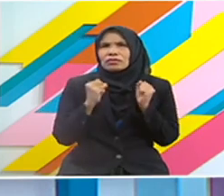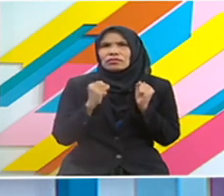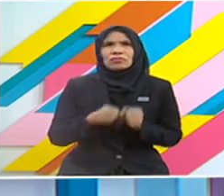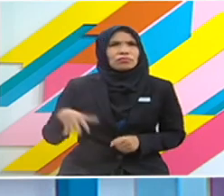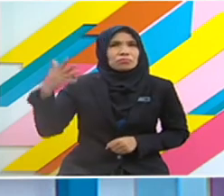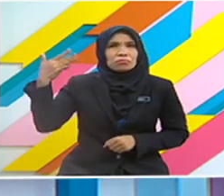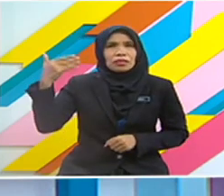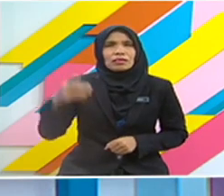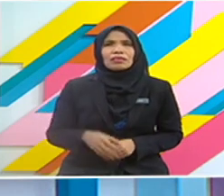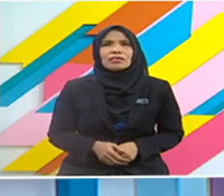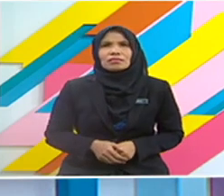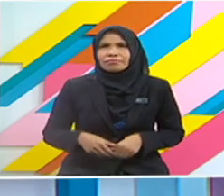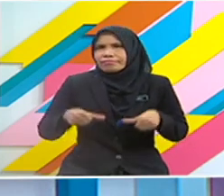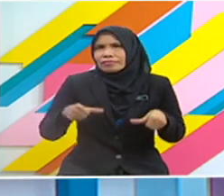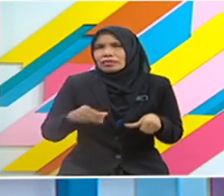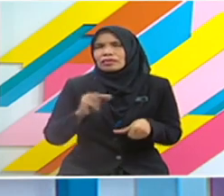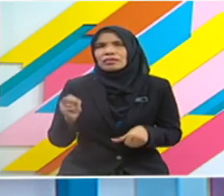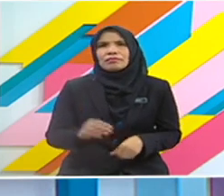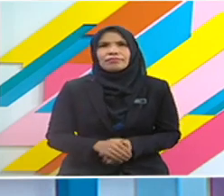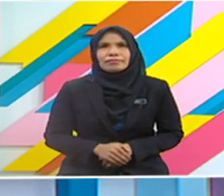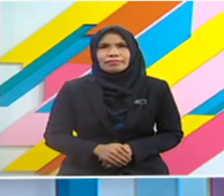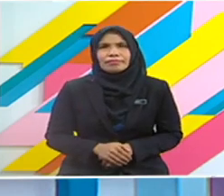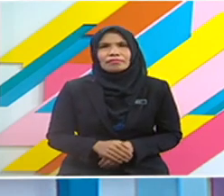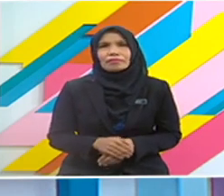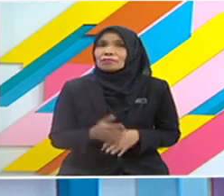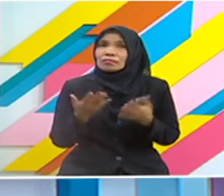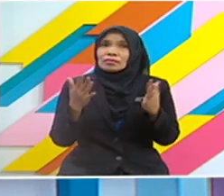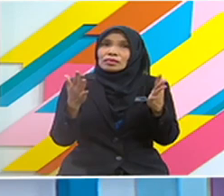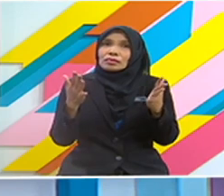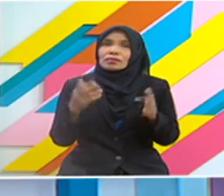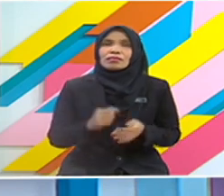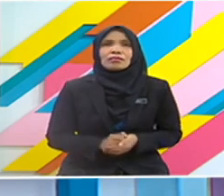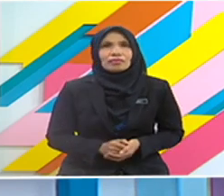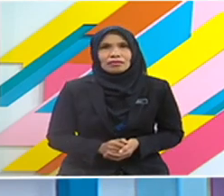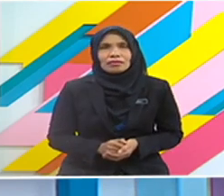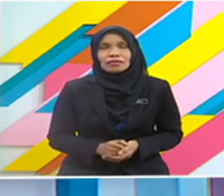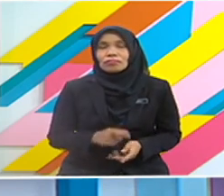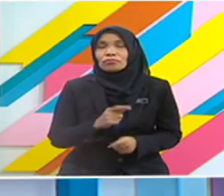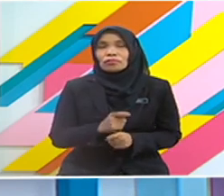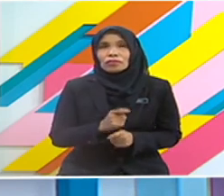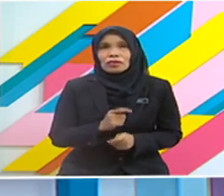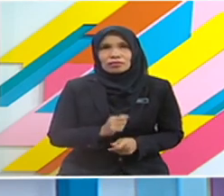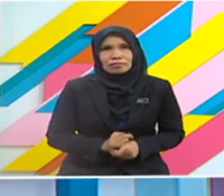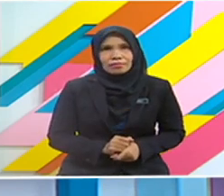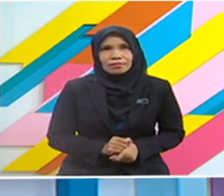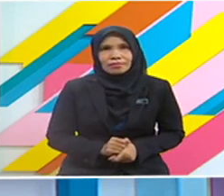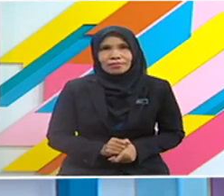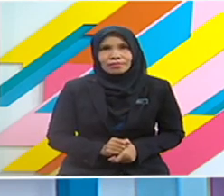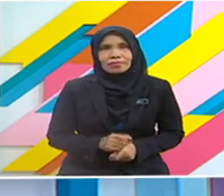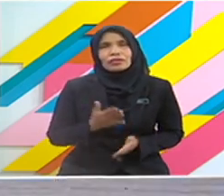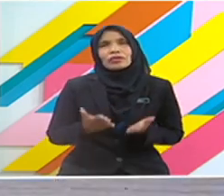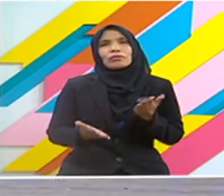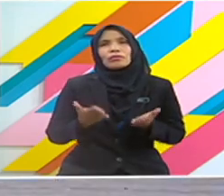ataupun tekanan. Maksudnya dia tak ada fungsi untuk menyentuh deria sentuhan. Berkemungkinan juga